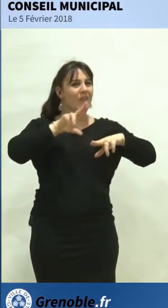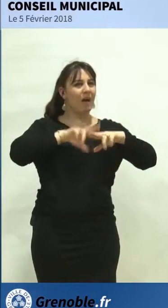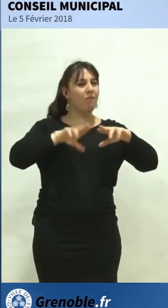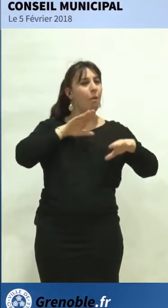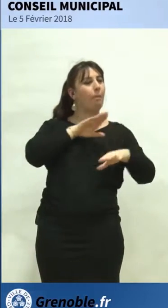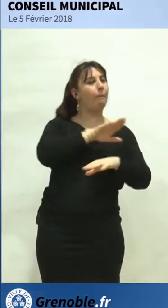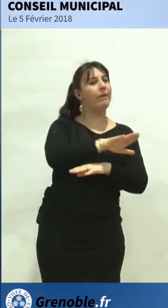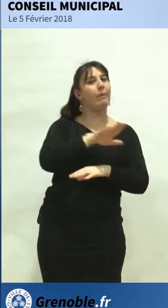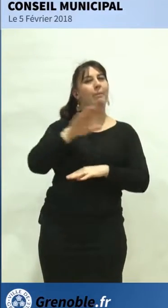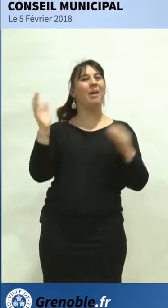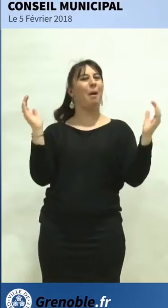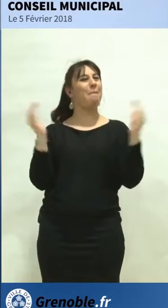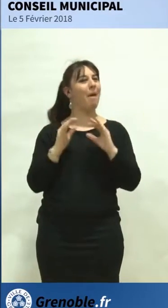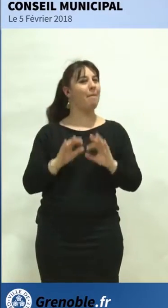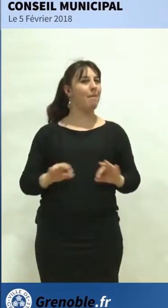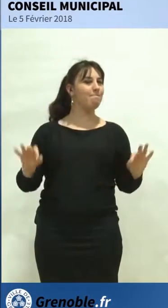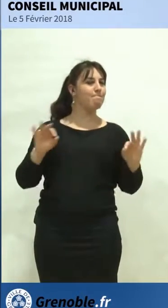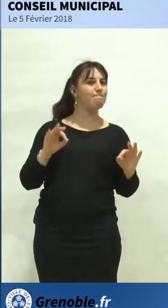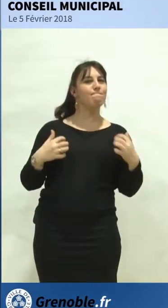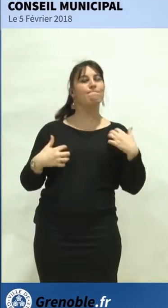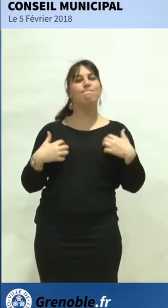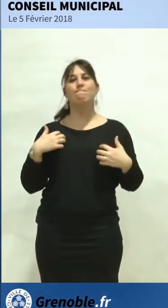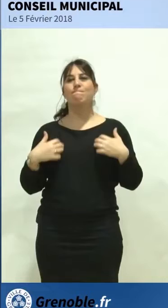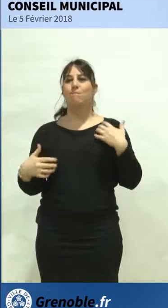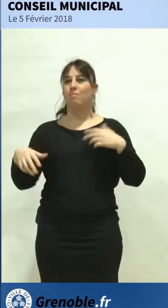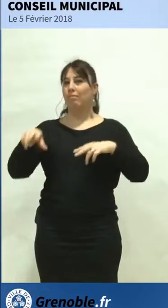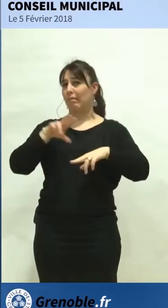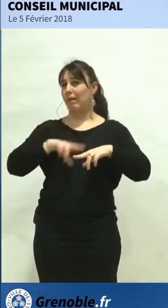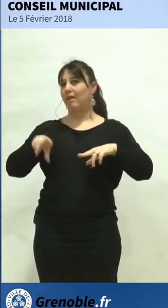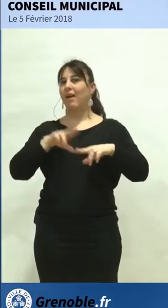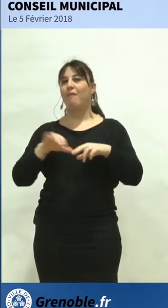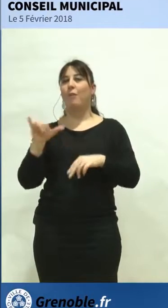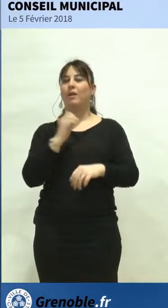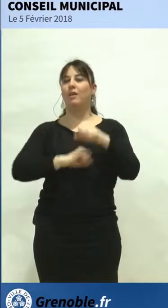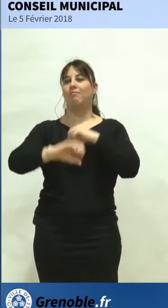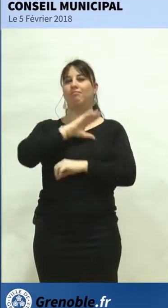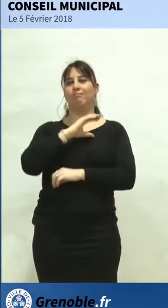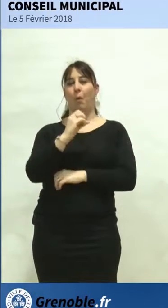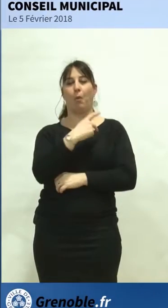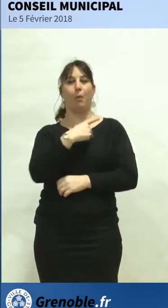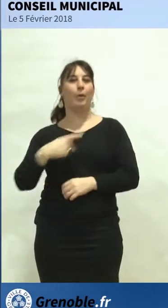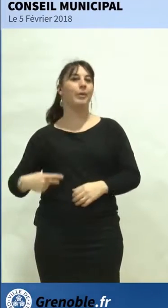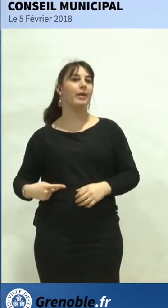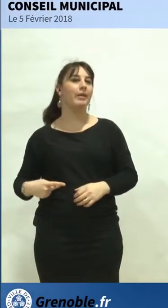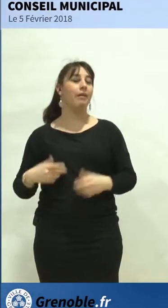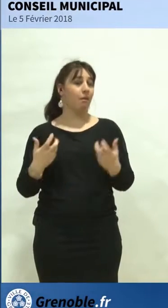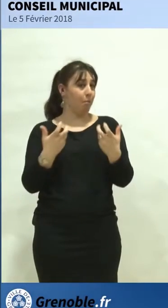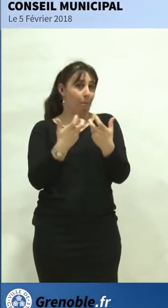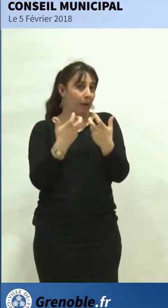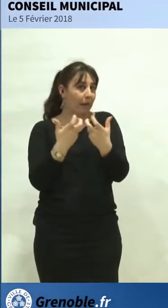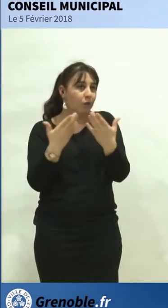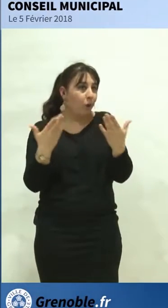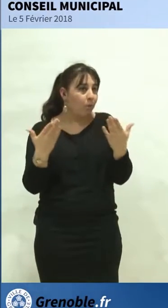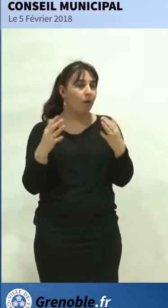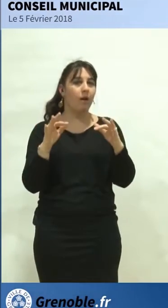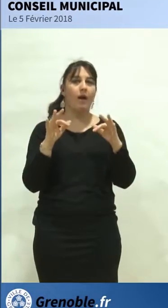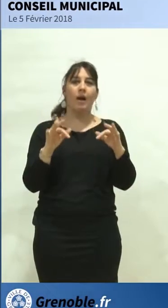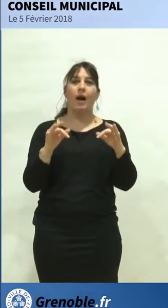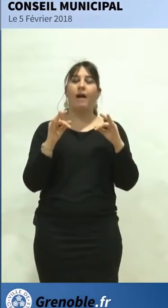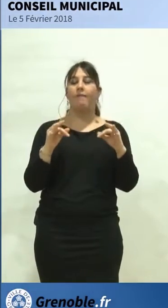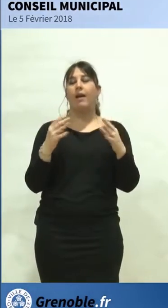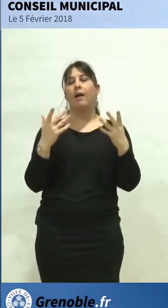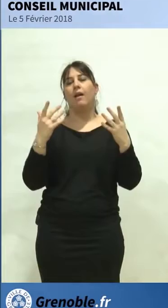géométrie variable, travaux qui sont à la charge de la copropriété, notamment par exemple sur la question de la